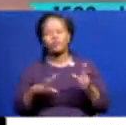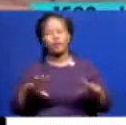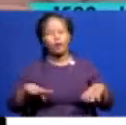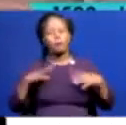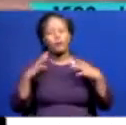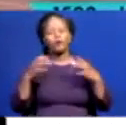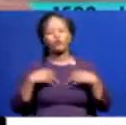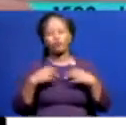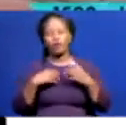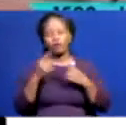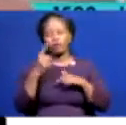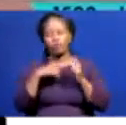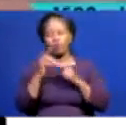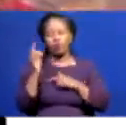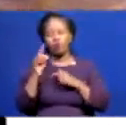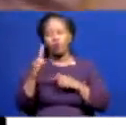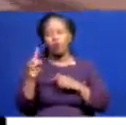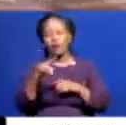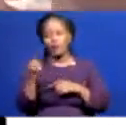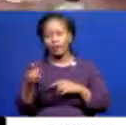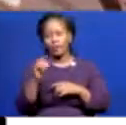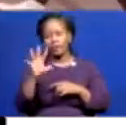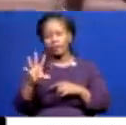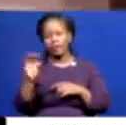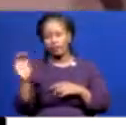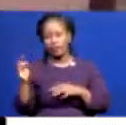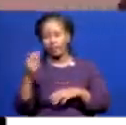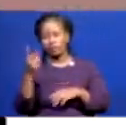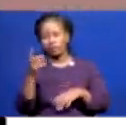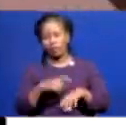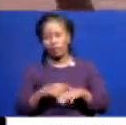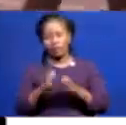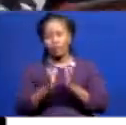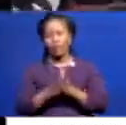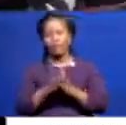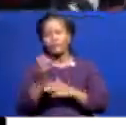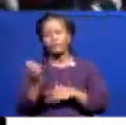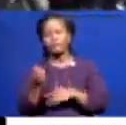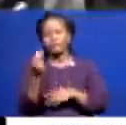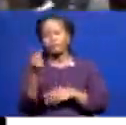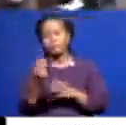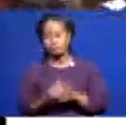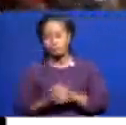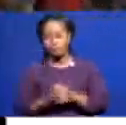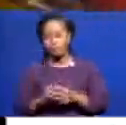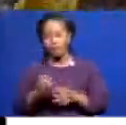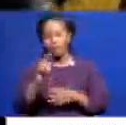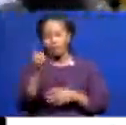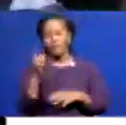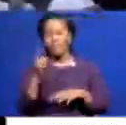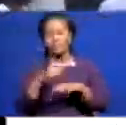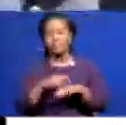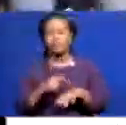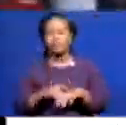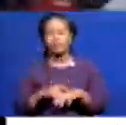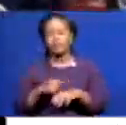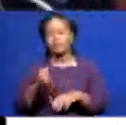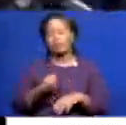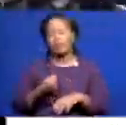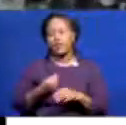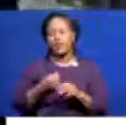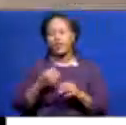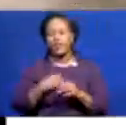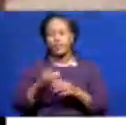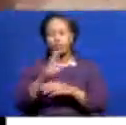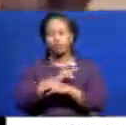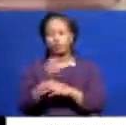Olimpiki katika mbio za mita 1500 mara mbili na dhahabu mbili za dunia. Katika msimu wake wa kwanza huko Doha, Kipyegon aliandikisha muda wa